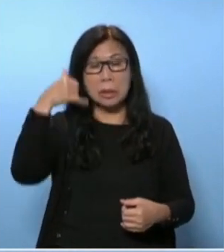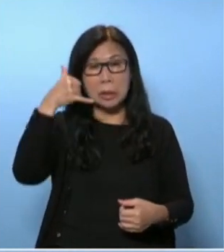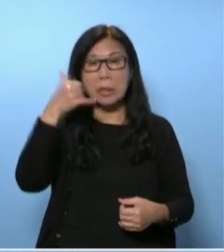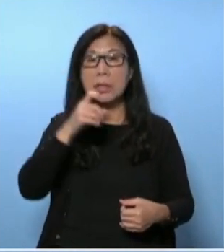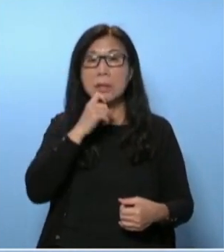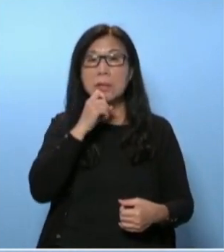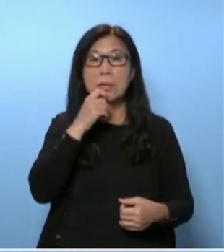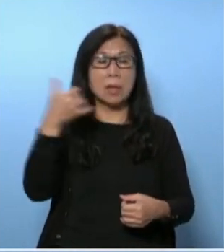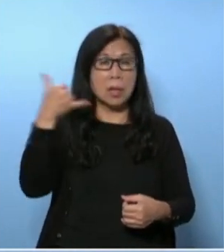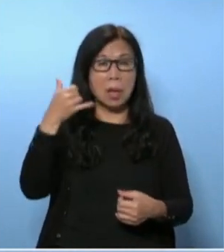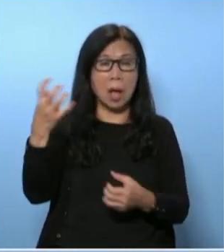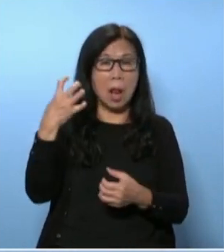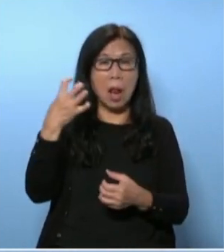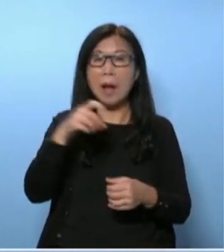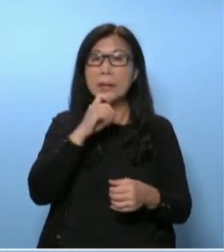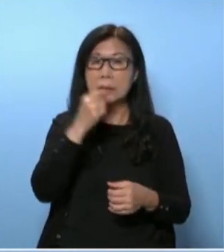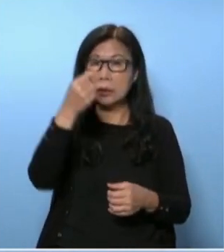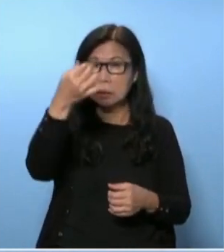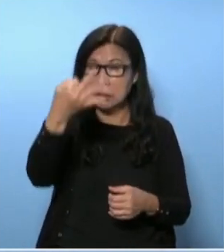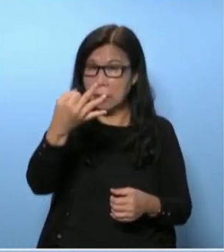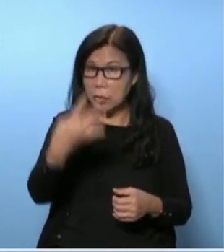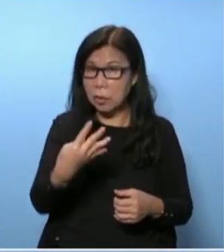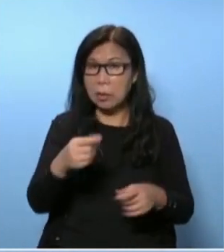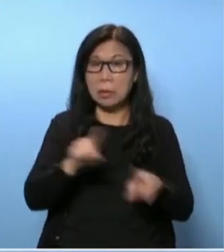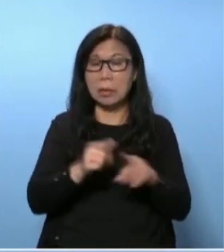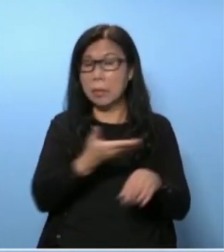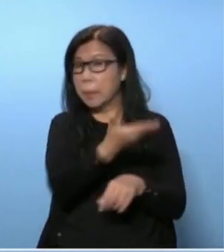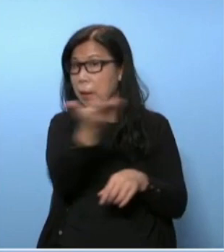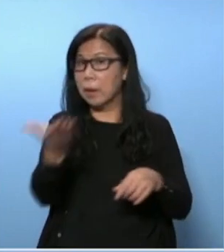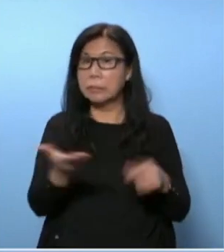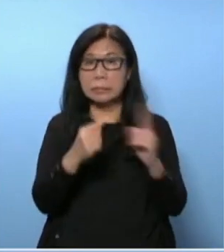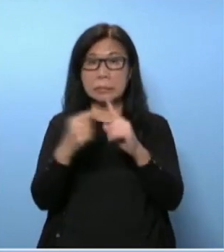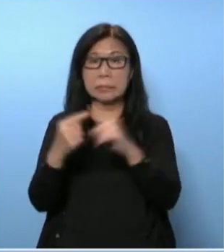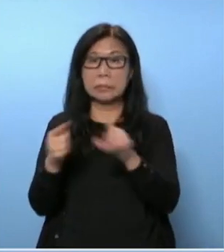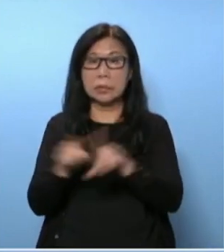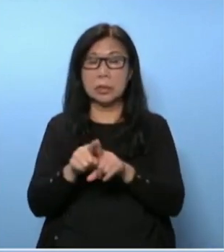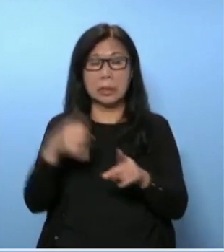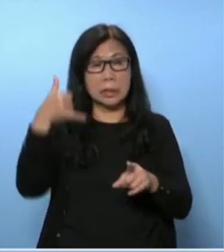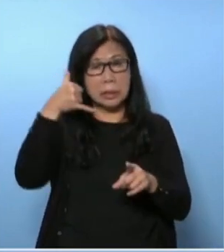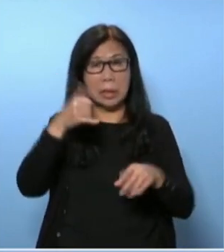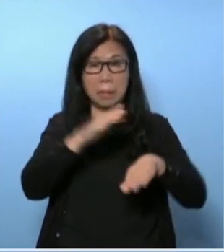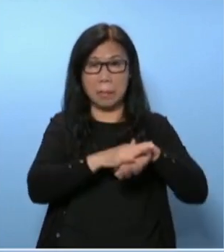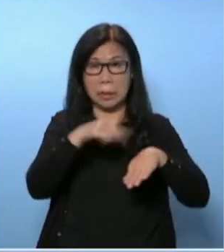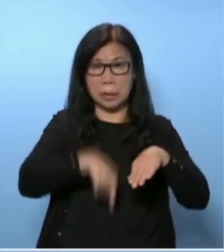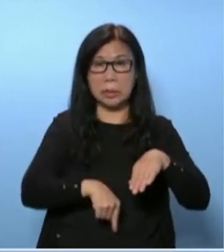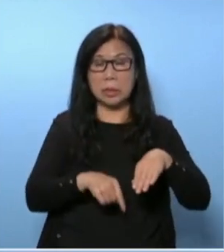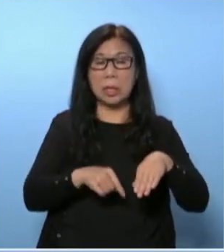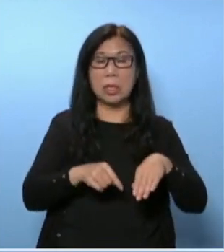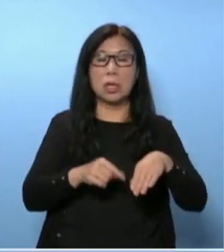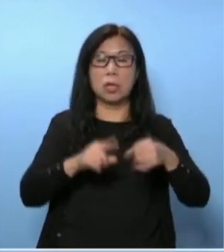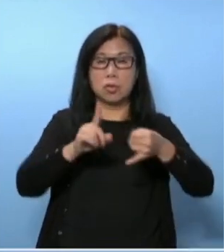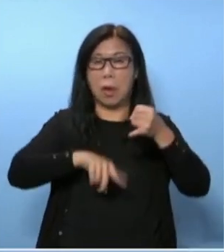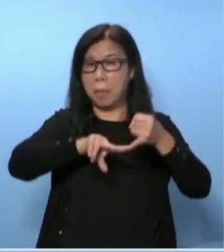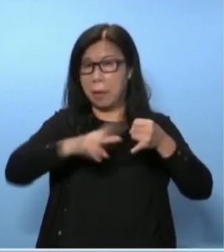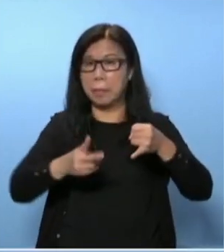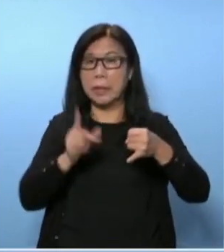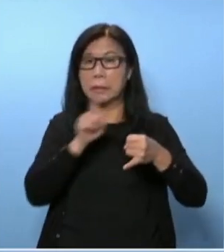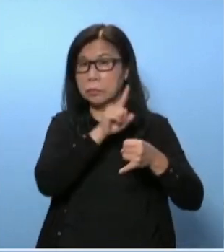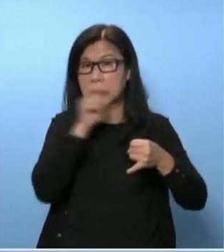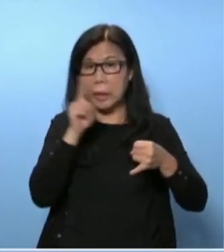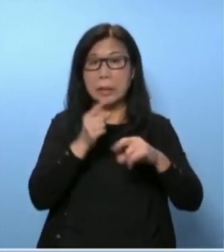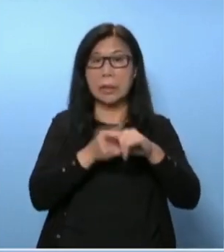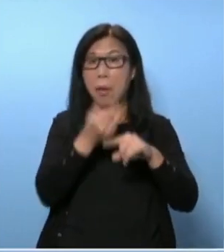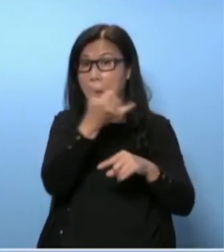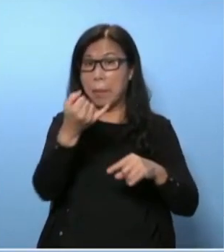鈴聲都響了很多次，我希望大家帶電話進來一定是要校正音。局